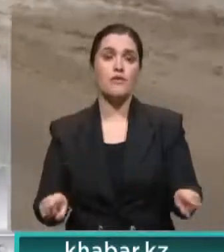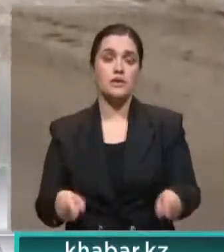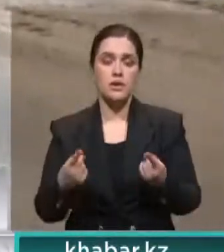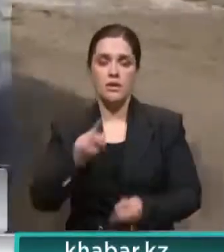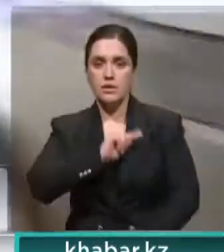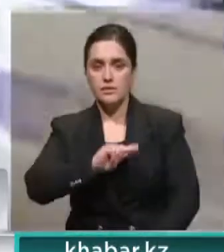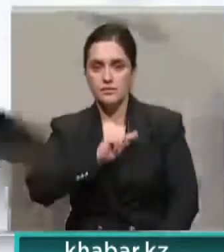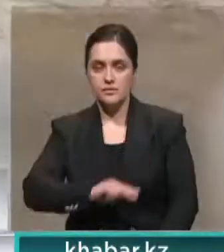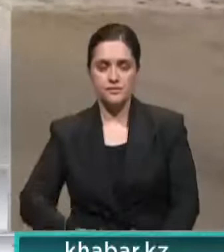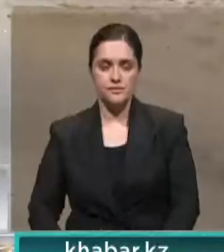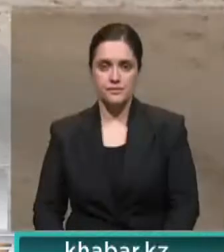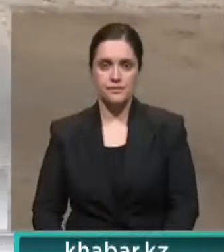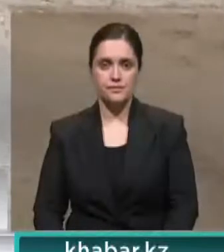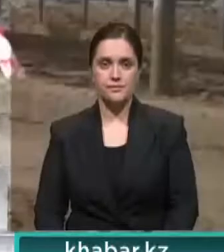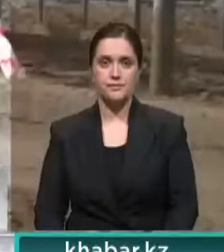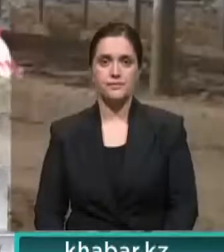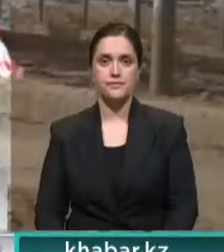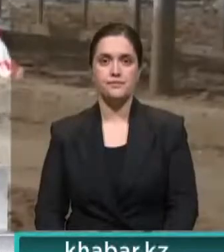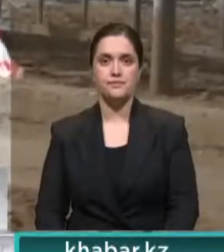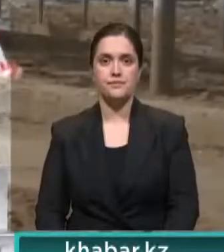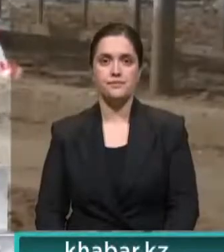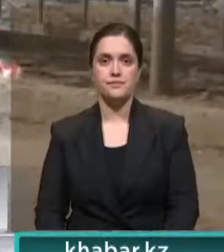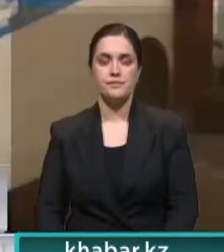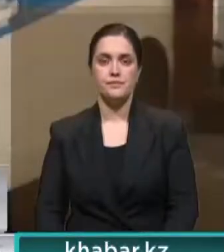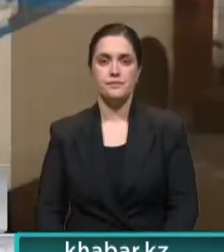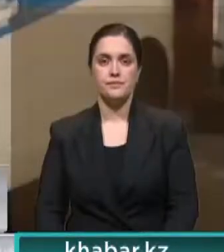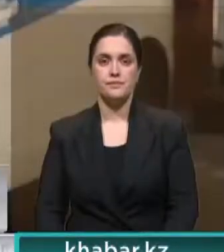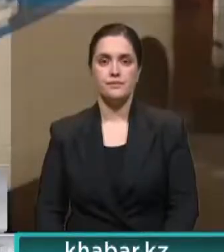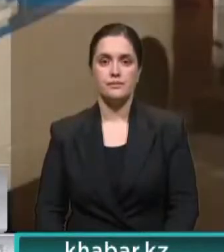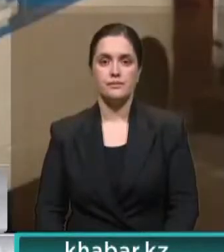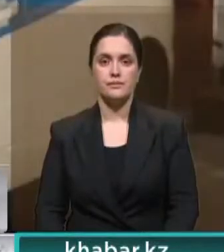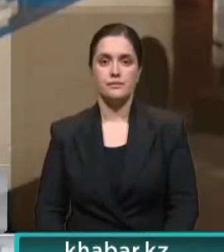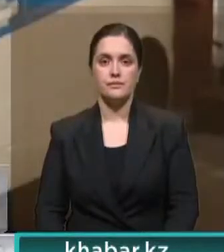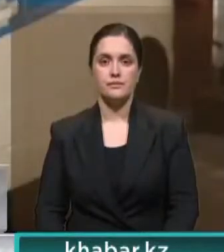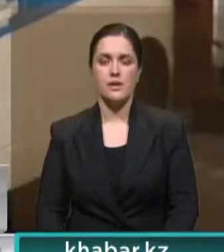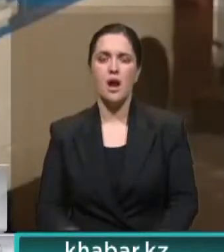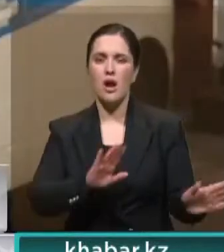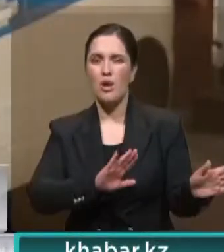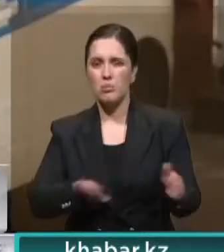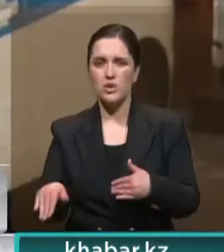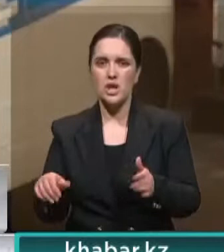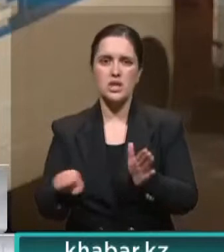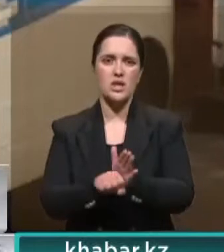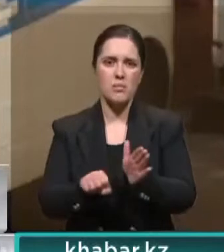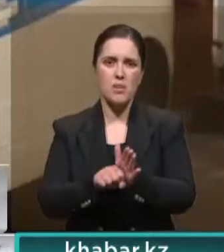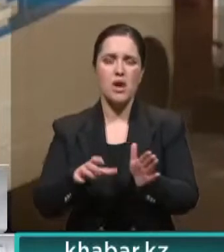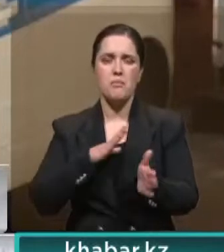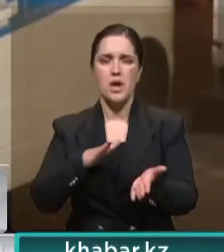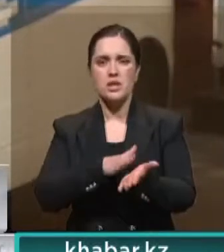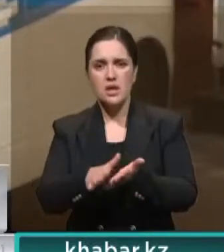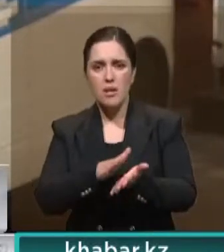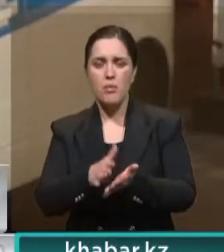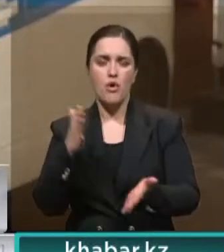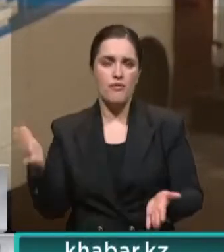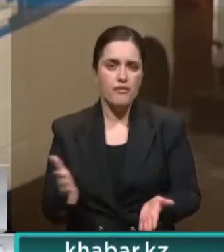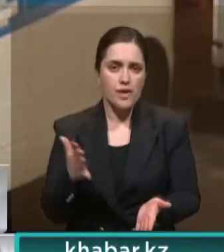будут проводиться восстановительные работы. В основном недостатки вот после зимы, сейчас в зимнее время это было гололедица, переметы,